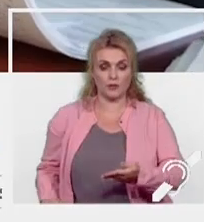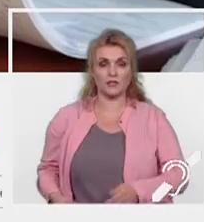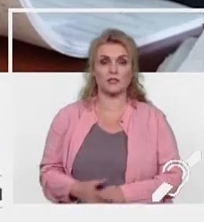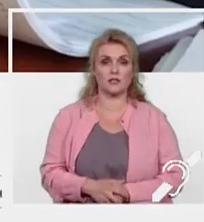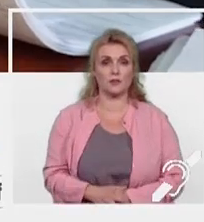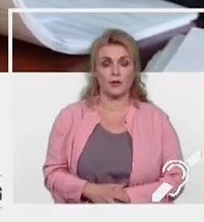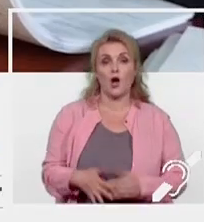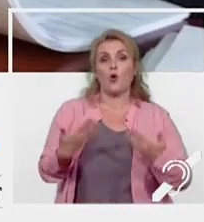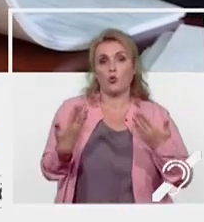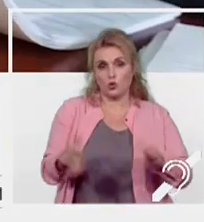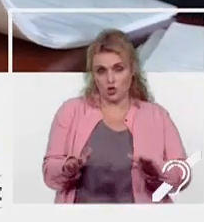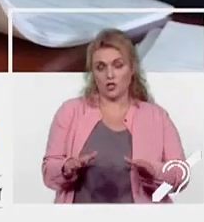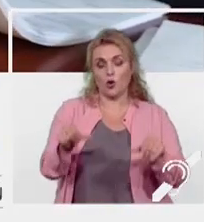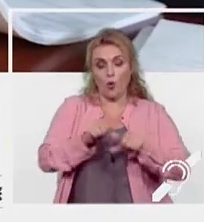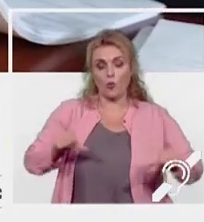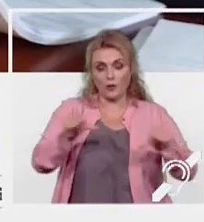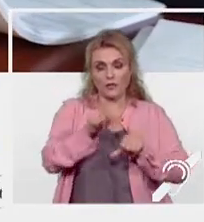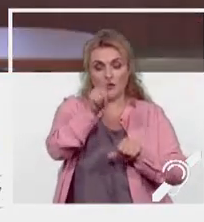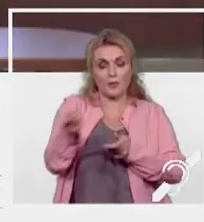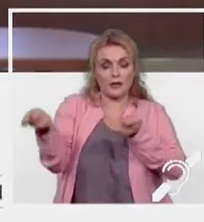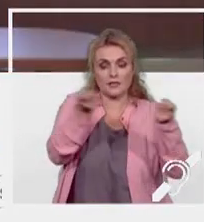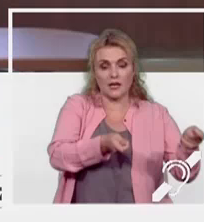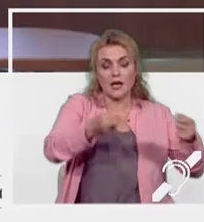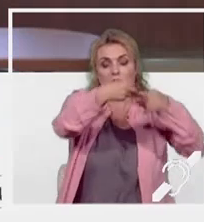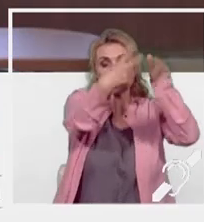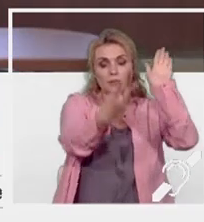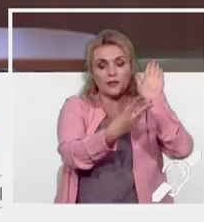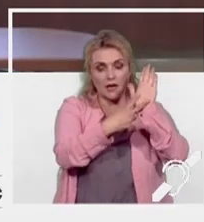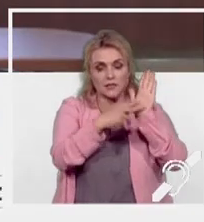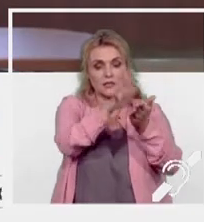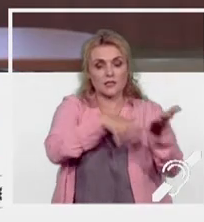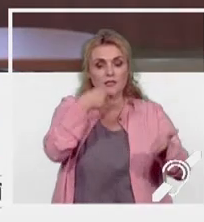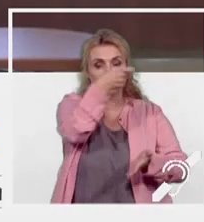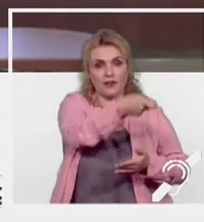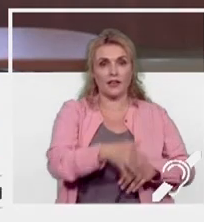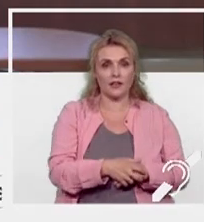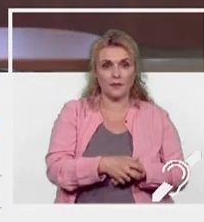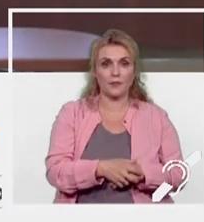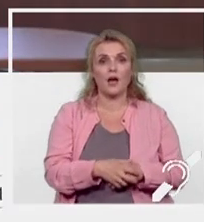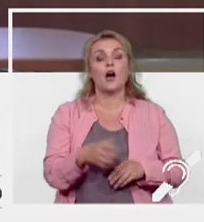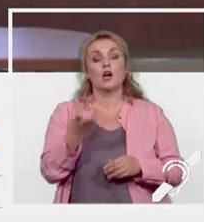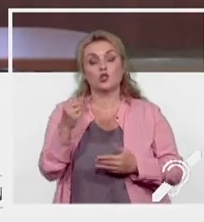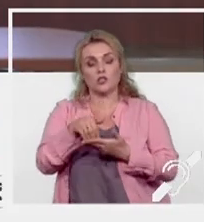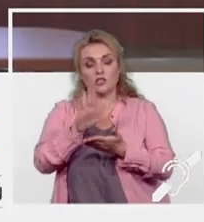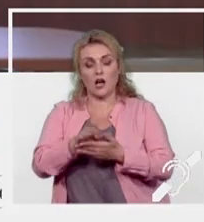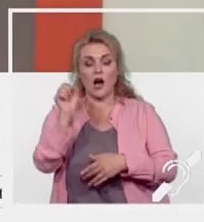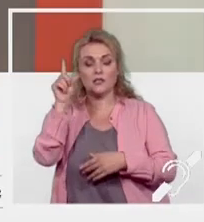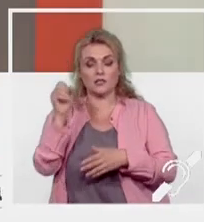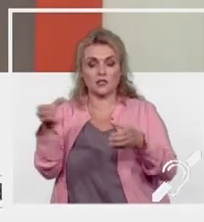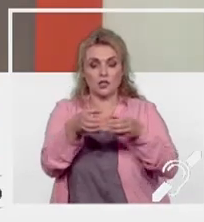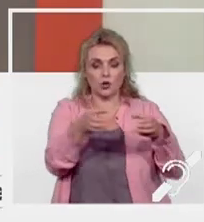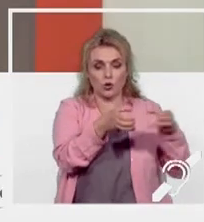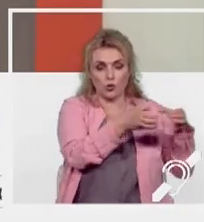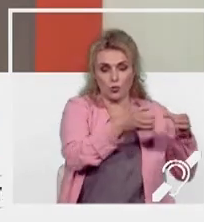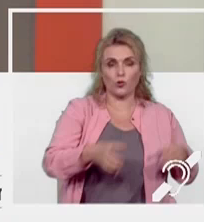depunere a cererilor, CEC a primit 17 dosare. Au fost înregistrate 11 grupuri de inițiativă și s-au eliberat listele